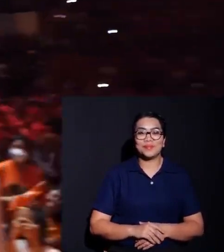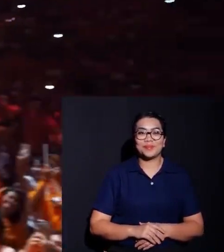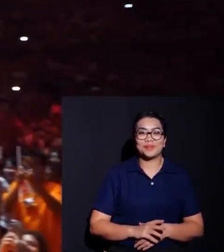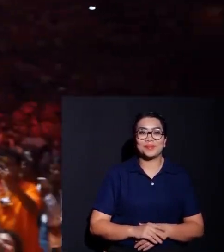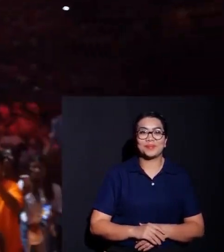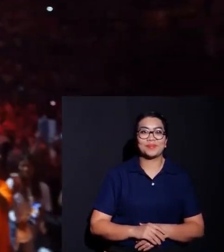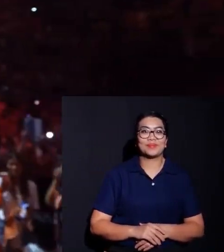ค่ะ